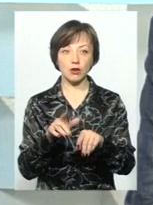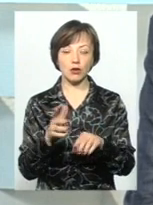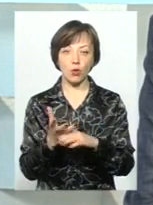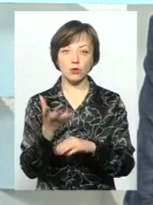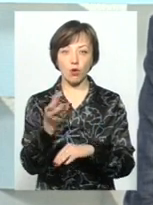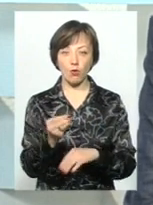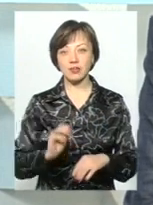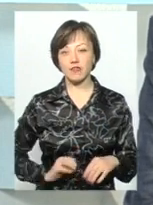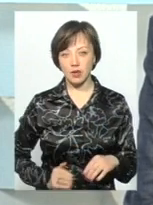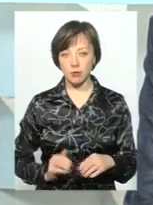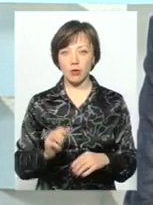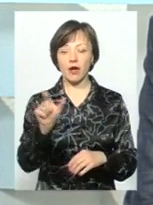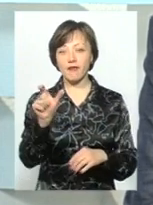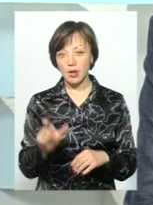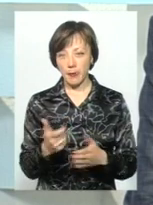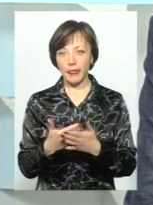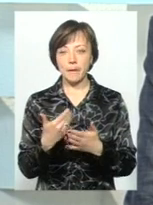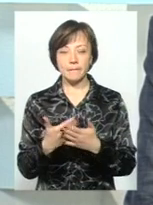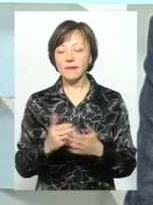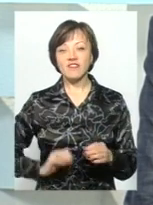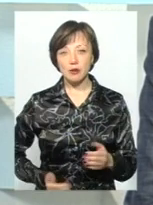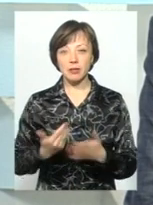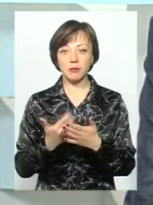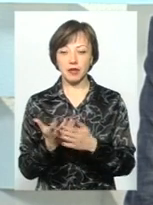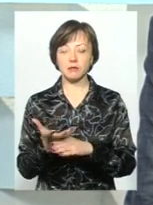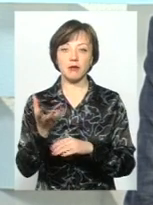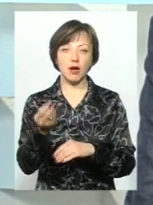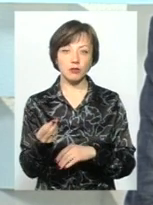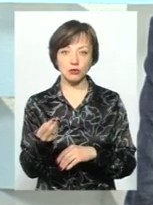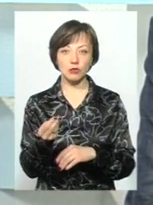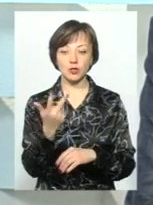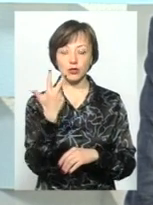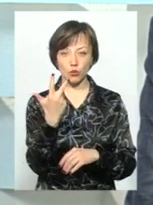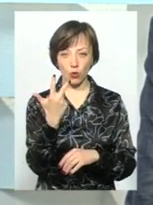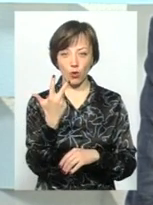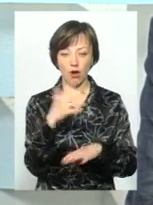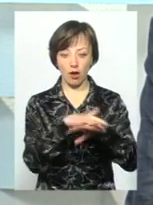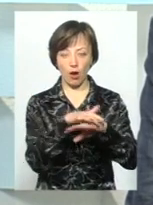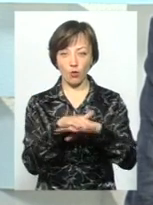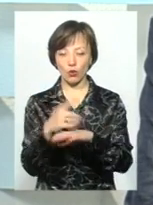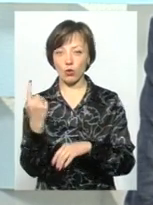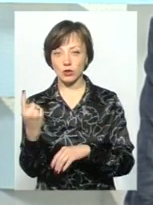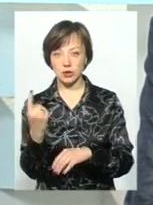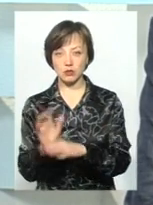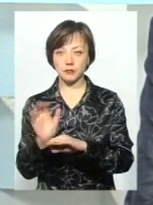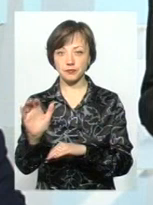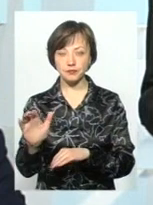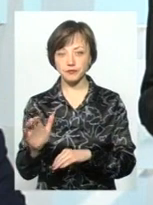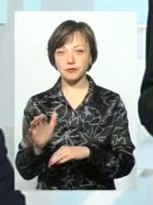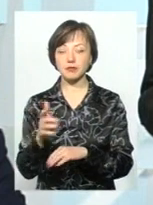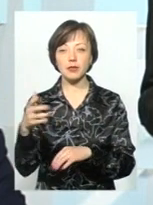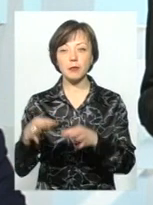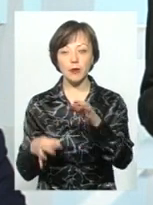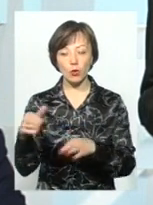Тобто юридична особа на сьогоднішній день сплачує по трьох рахунках. За один рахунок вона сплачує за природний